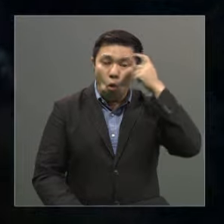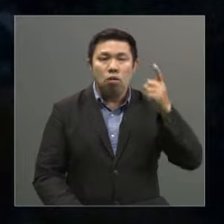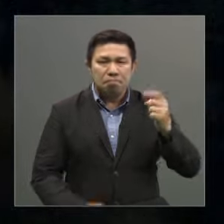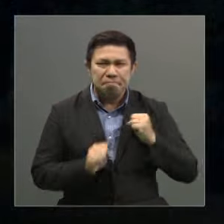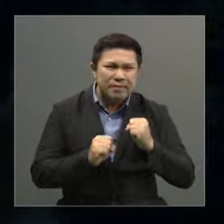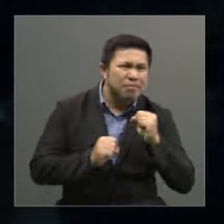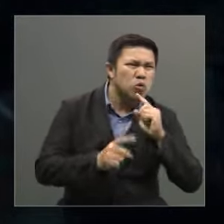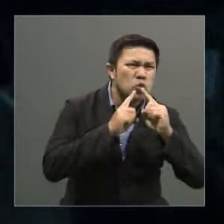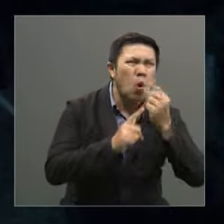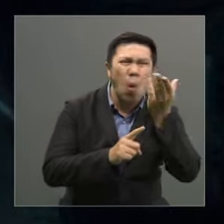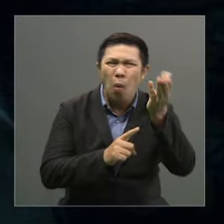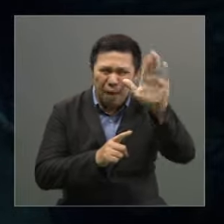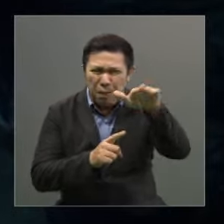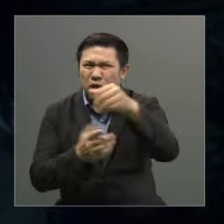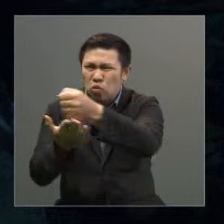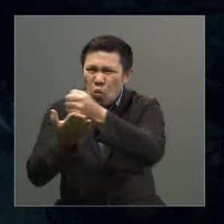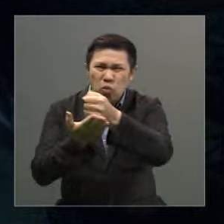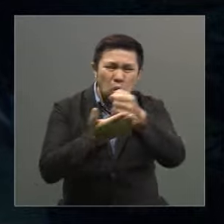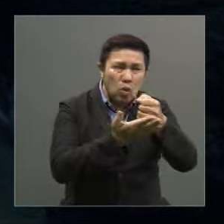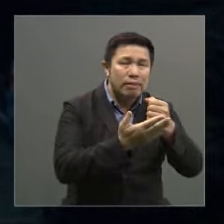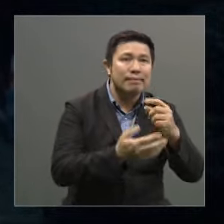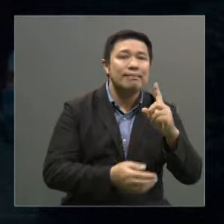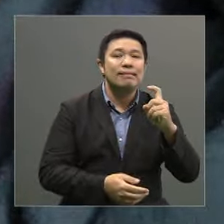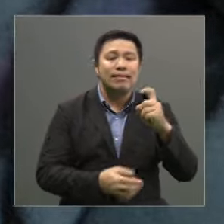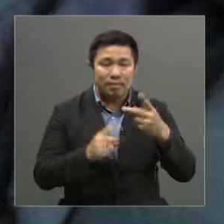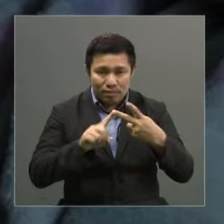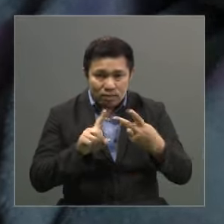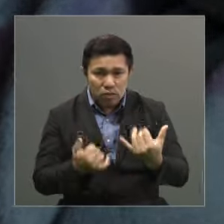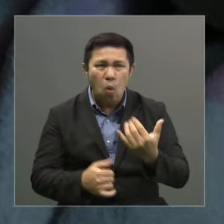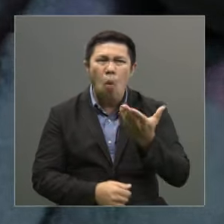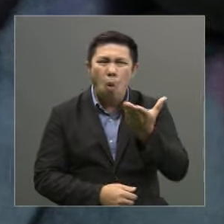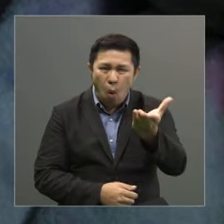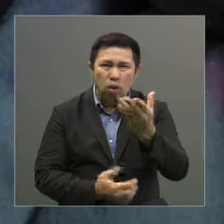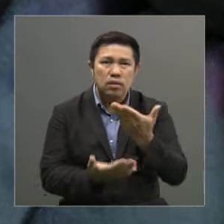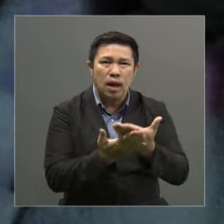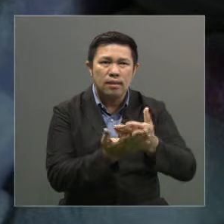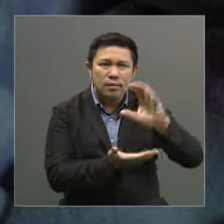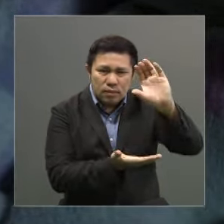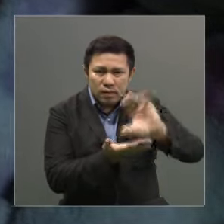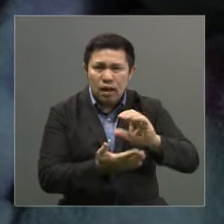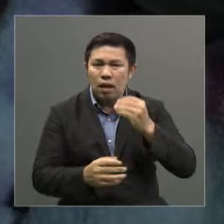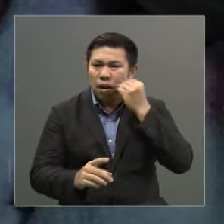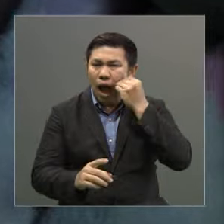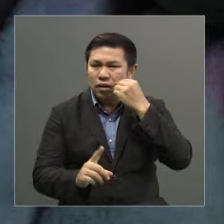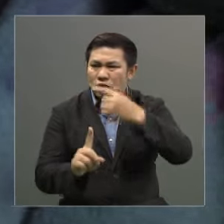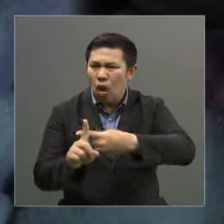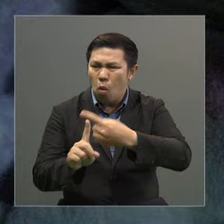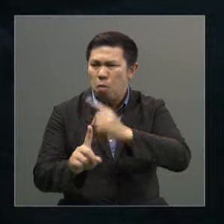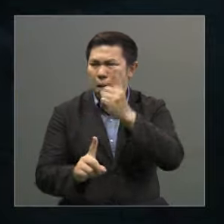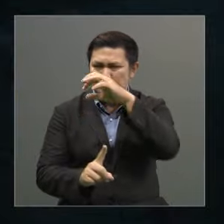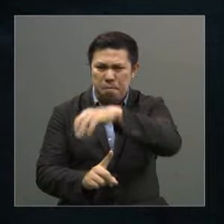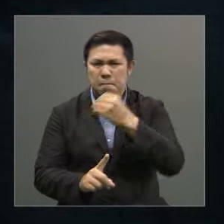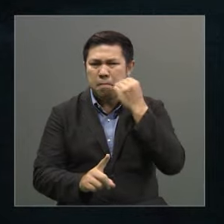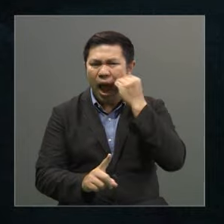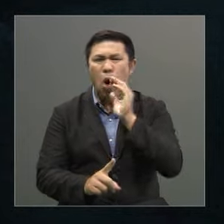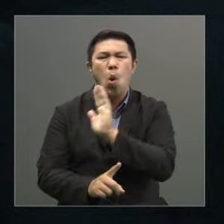แล้วนะครับติดต่อหน่วยงานต่างๆให้เข้ามาช่วยเหลือทุกทางรวมถึงไประดมกำลังทรัพย์นะเช่าที่อยู่ให้ใหม่เพื่ออยากจะให้สภาพแวด